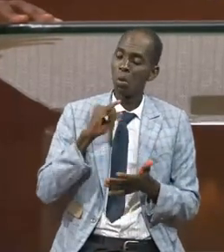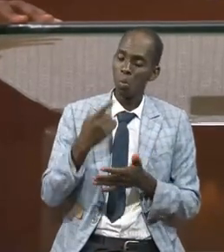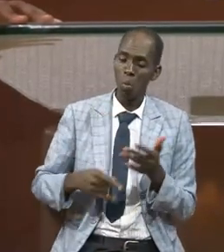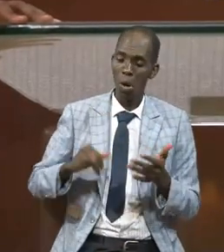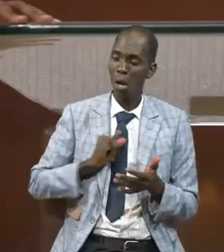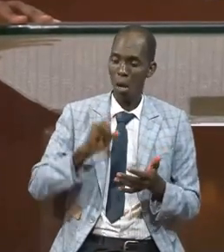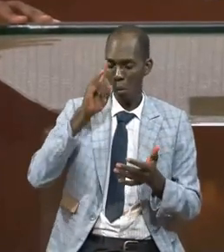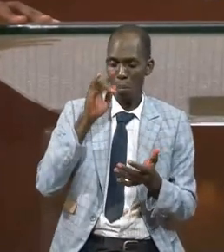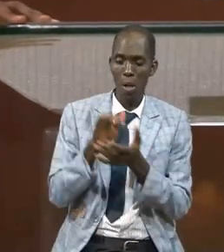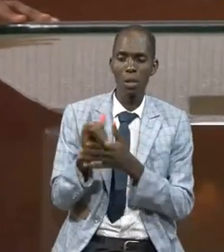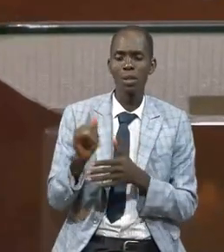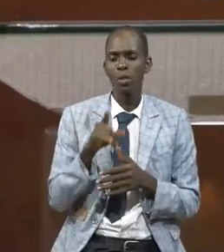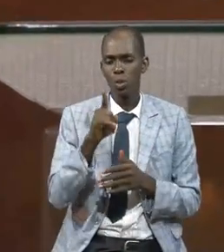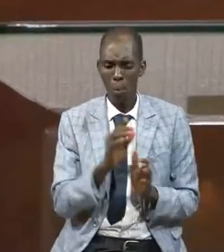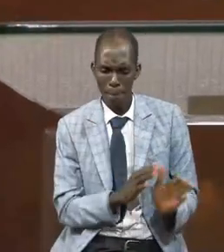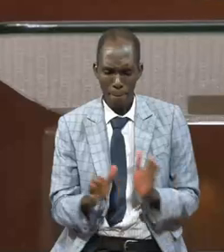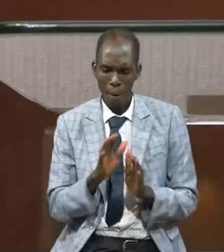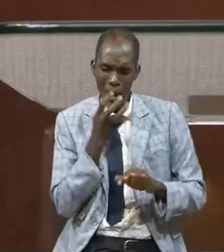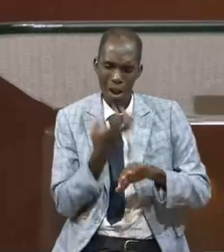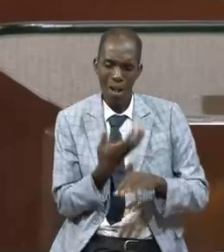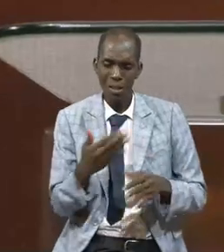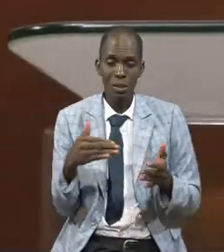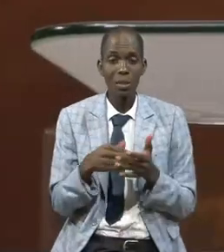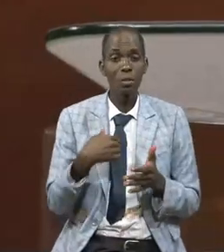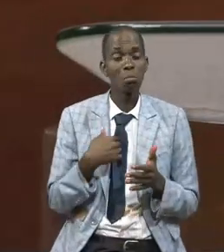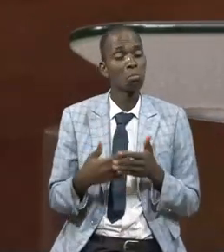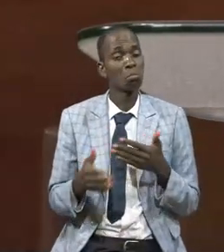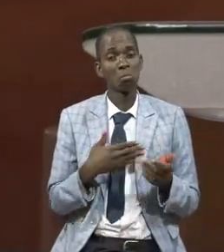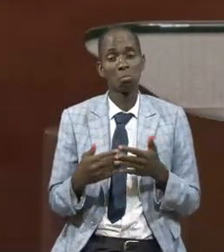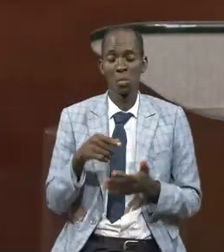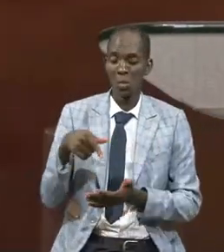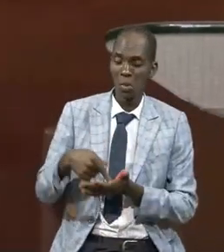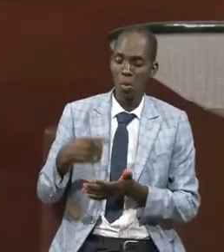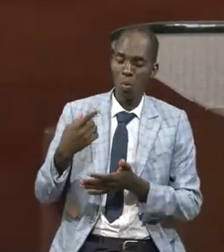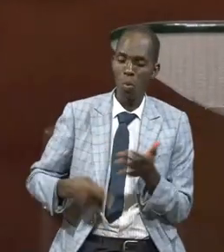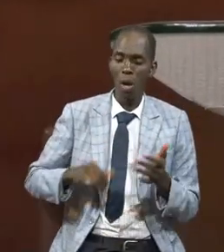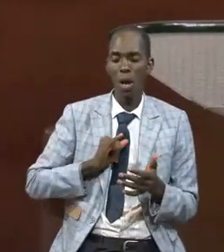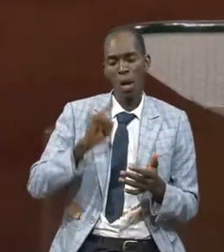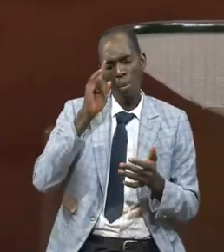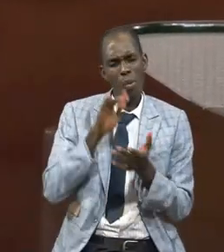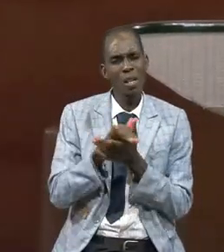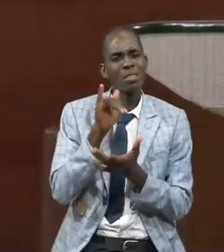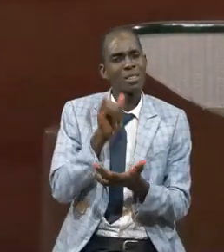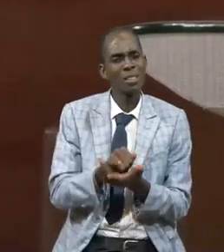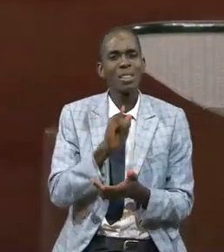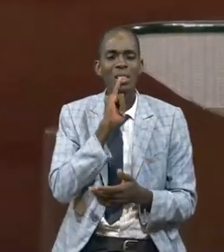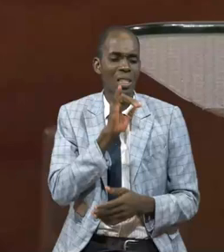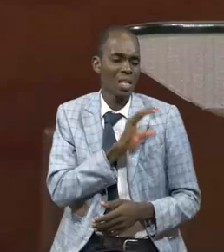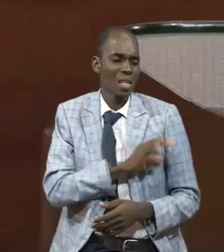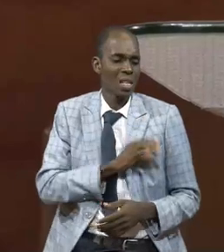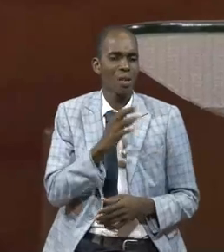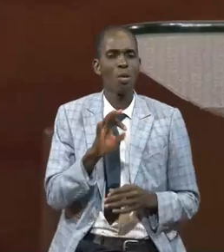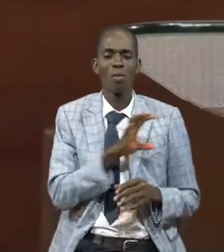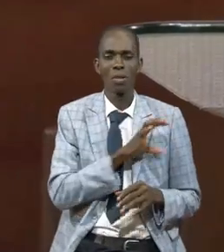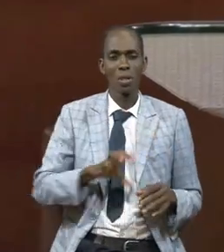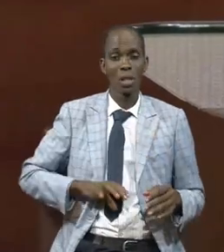projettent, planifient des choses contre toi. « Voici là où je me tiens ». C'est le caractère de Christ. Et c'est le caractère que